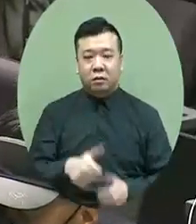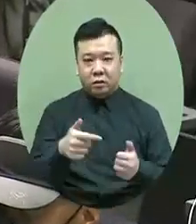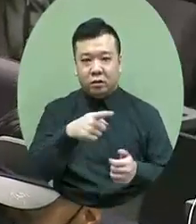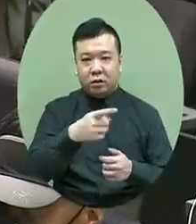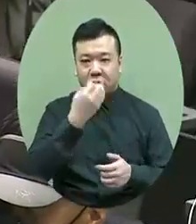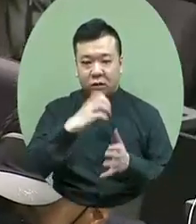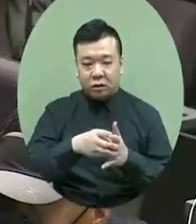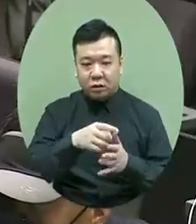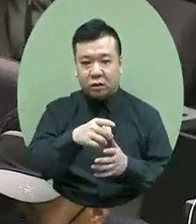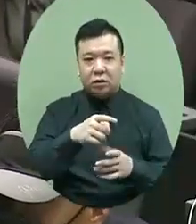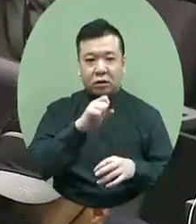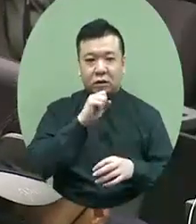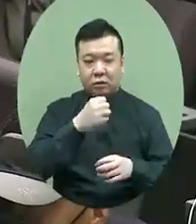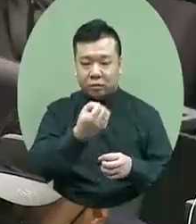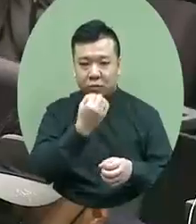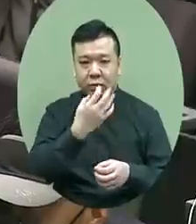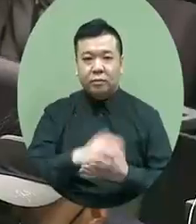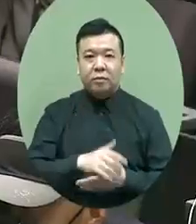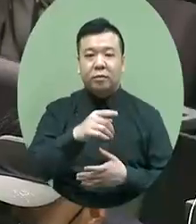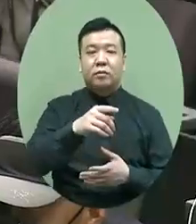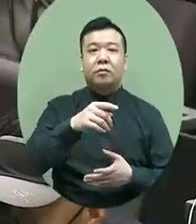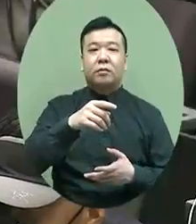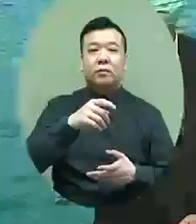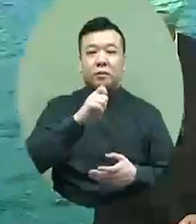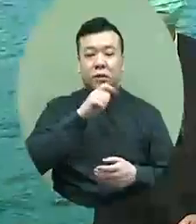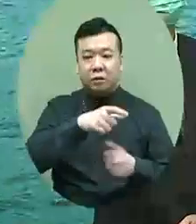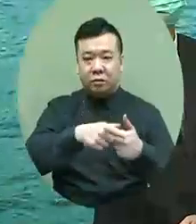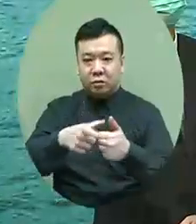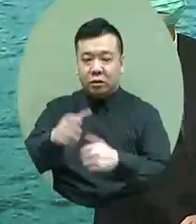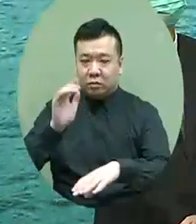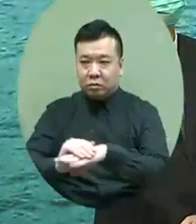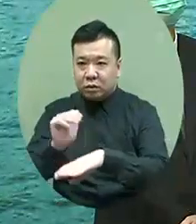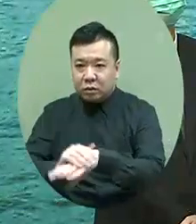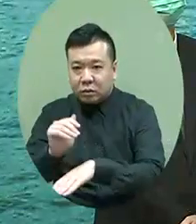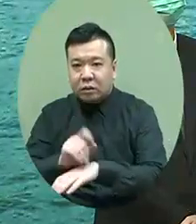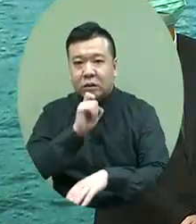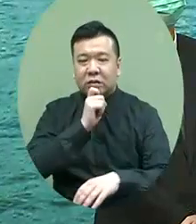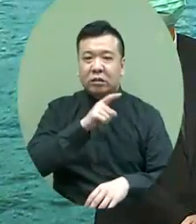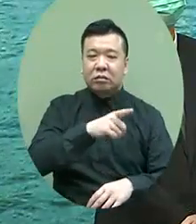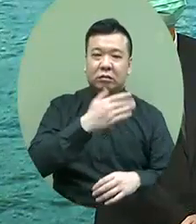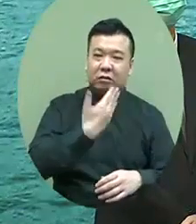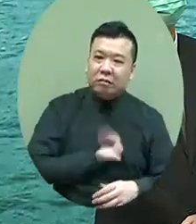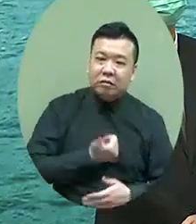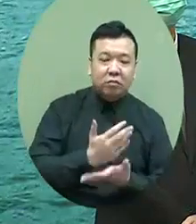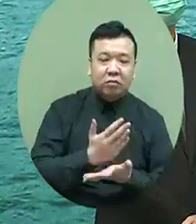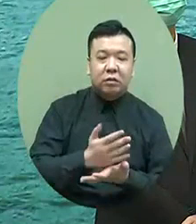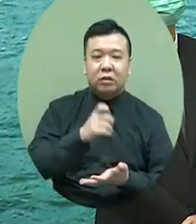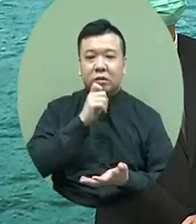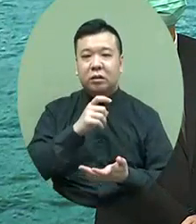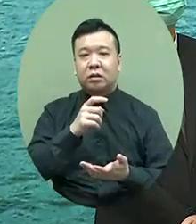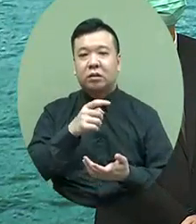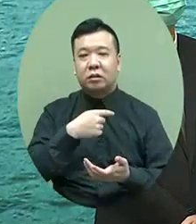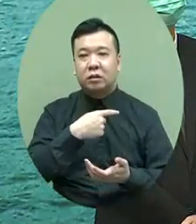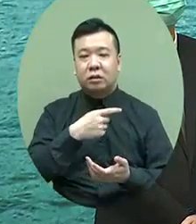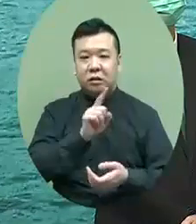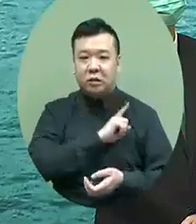多謝位港台嘅同事嘅一個嘅提問。咁就當然每一個人有佢嘅特別擅長嘅地方，都有佢可能未必咁特